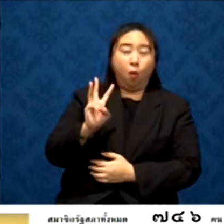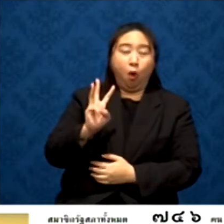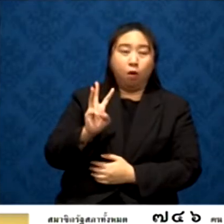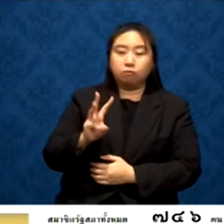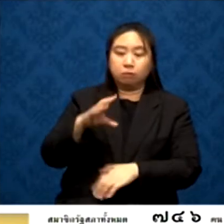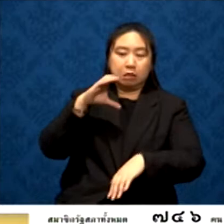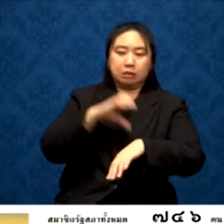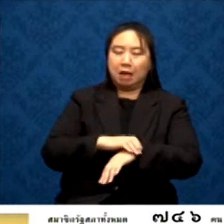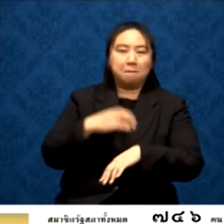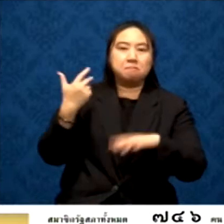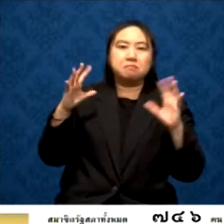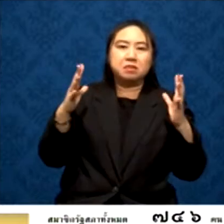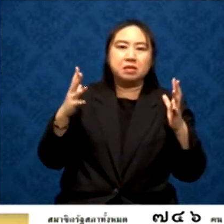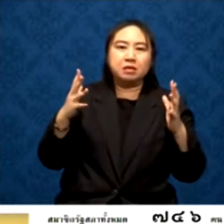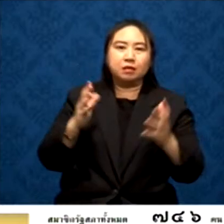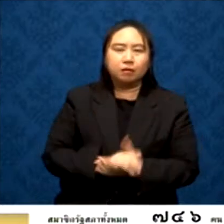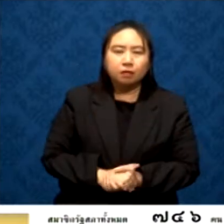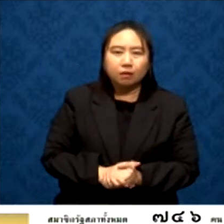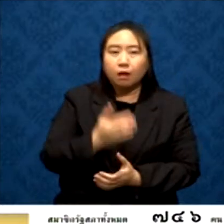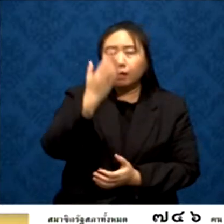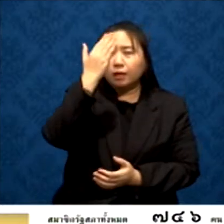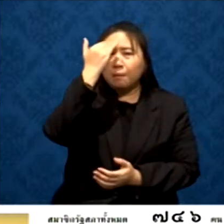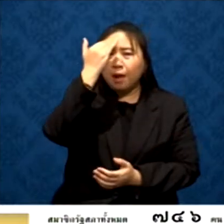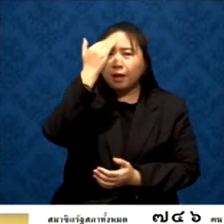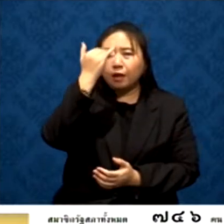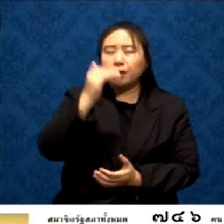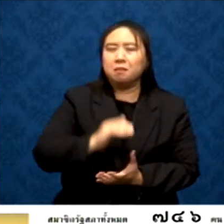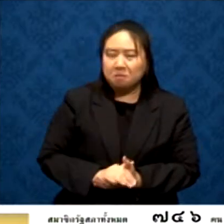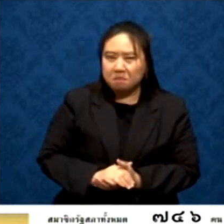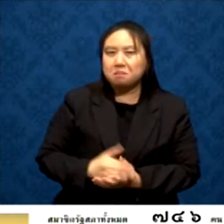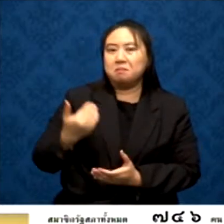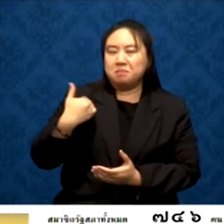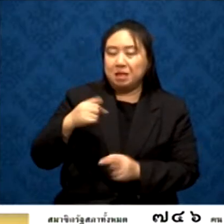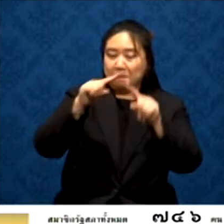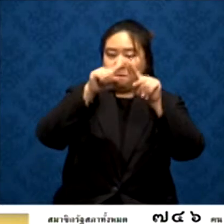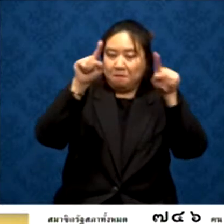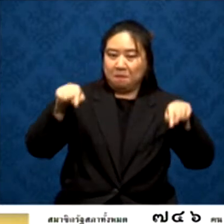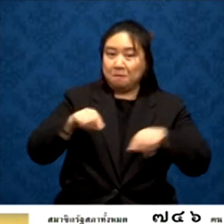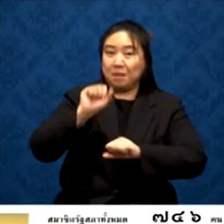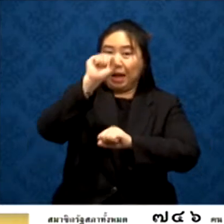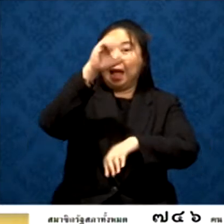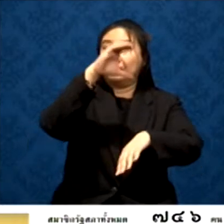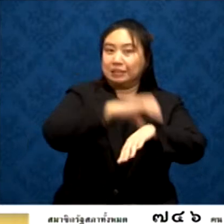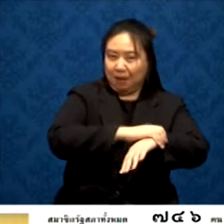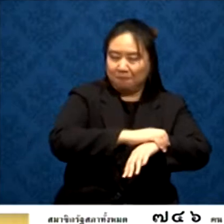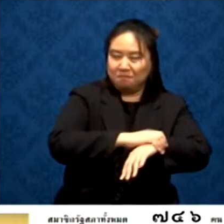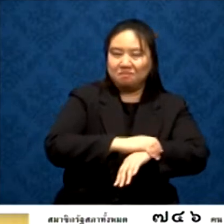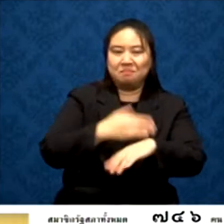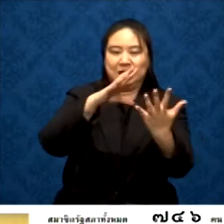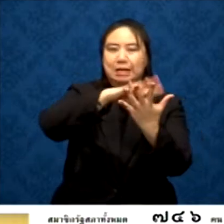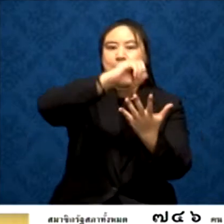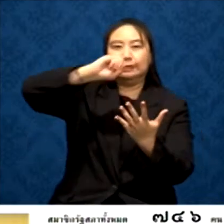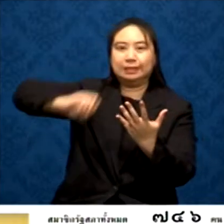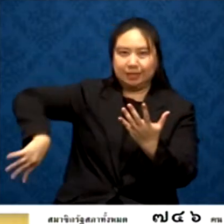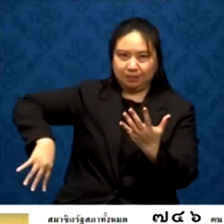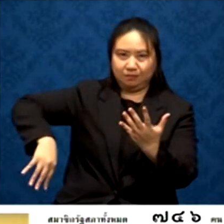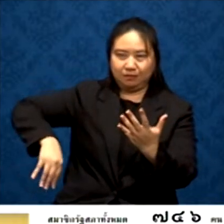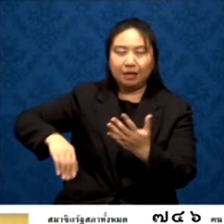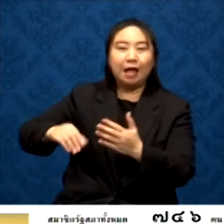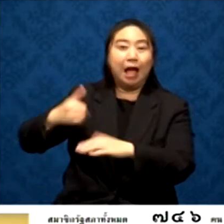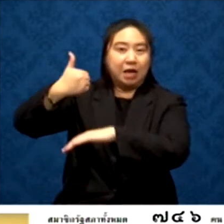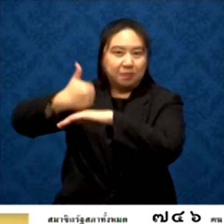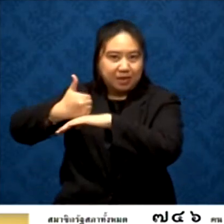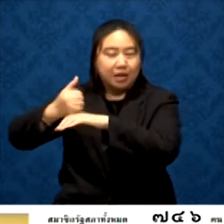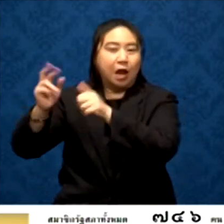ก็ยังทำไม่ได้เนื่องจากมีการถอนหมายจับตามคำสั่งของอธิบดีและรองอธิบดีศาลอาญา